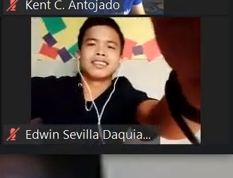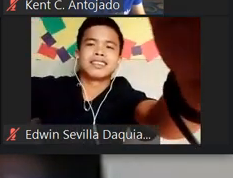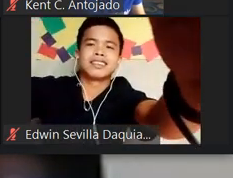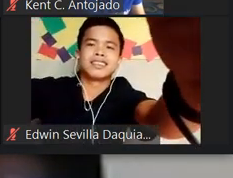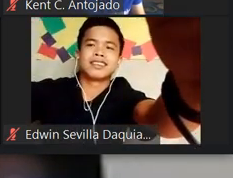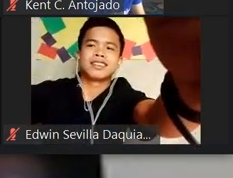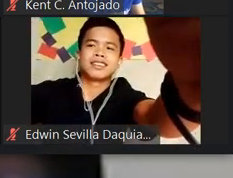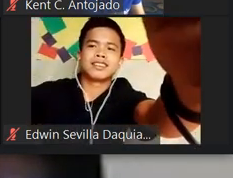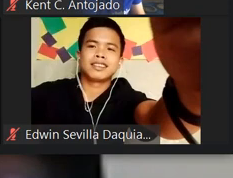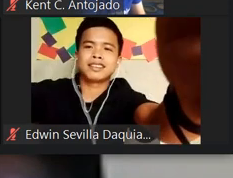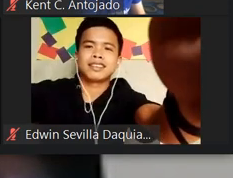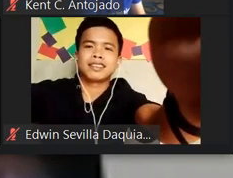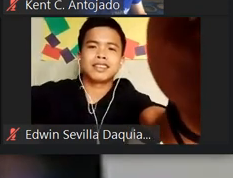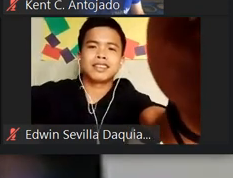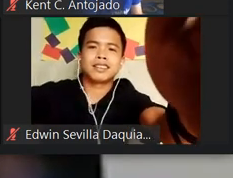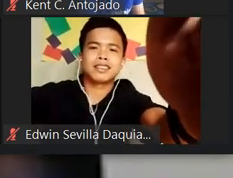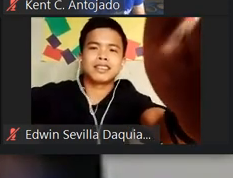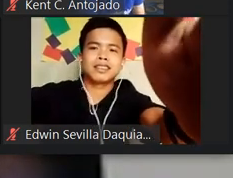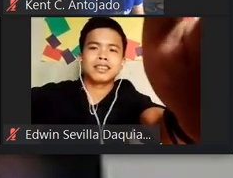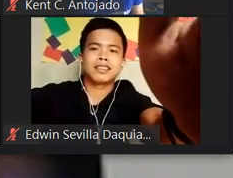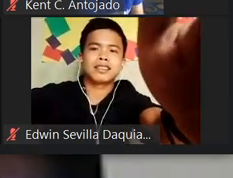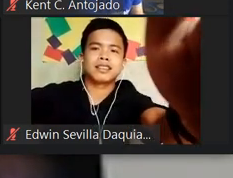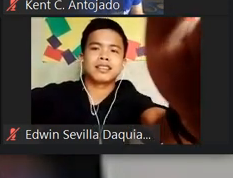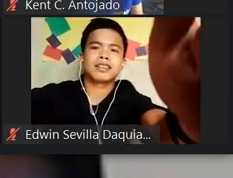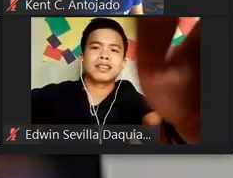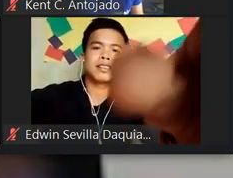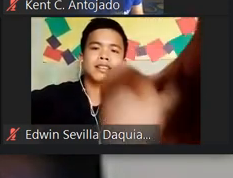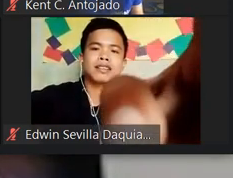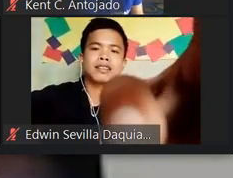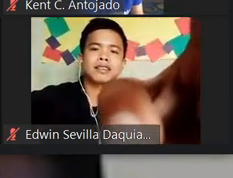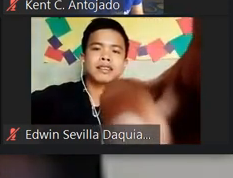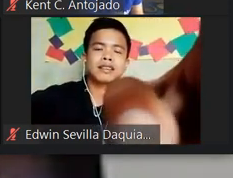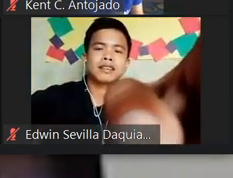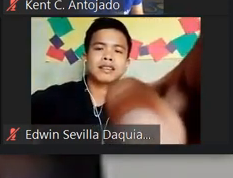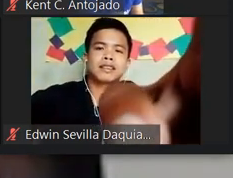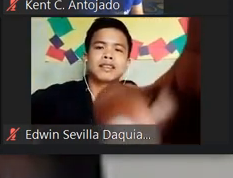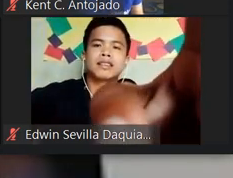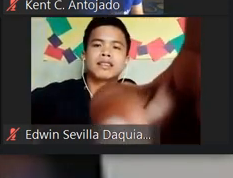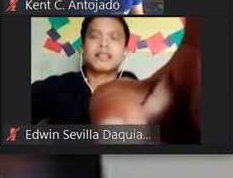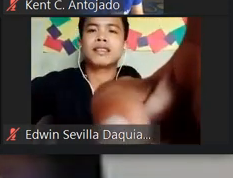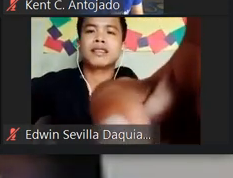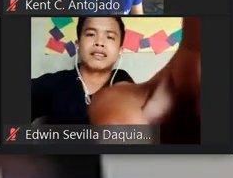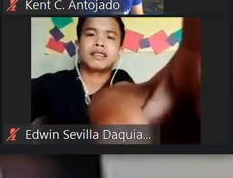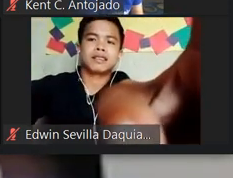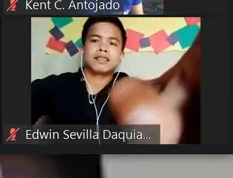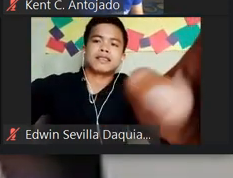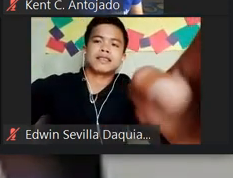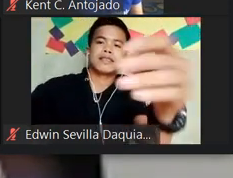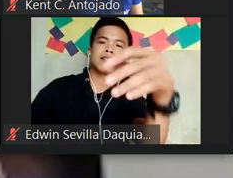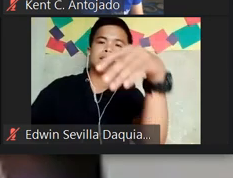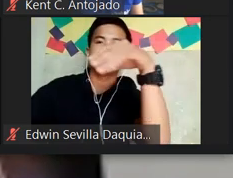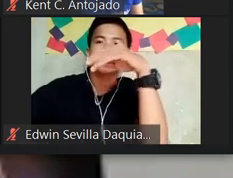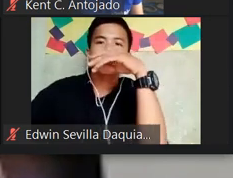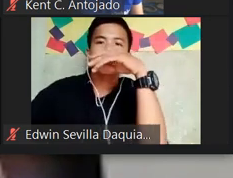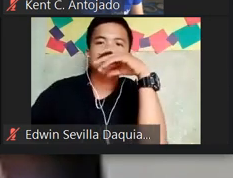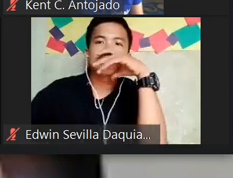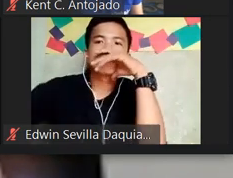as I check your attendance nga you are not from the campus scheduled today, dili na